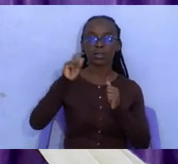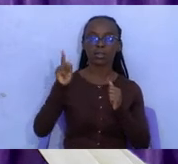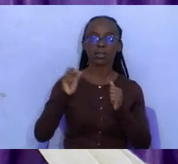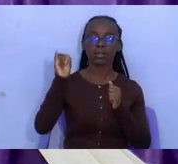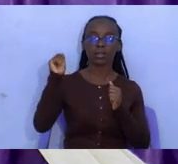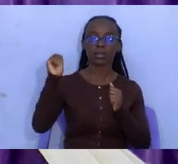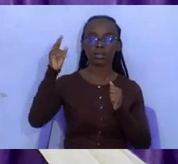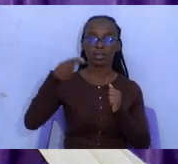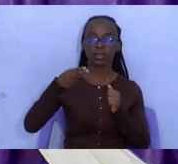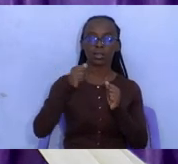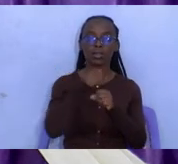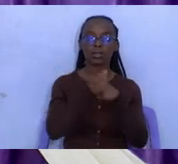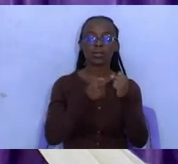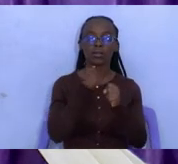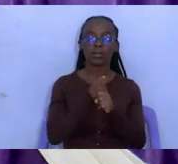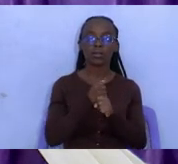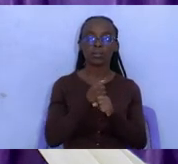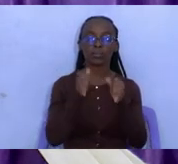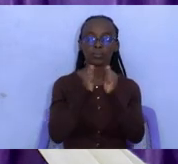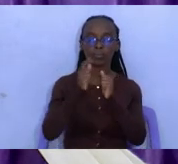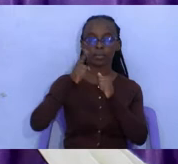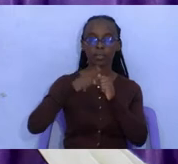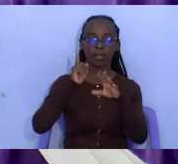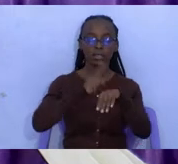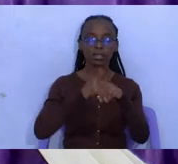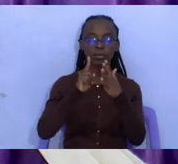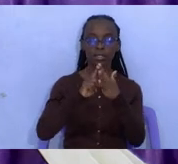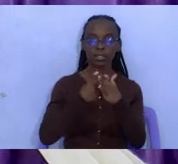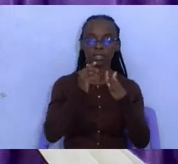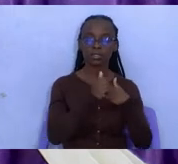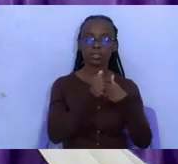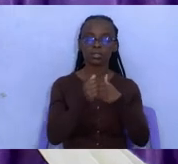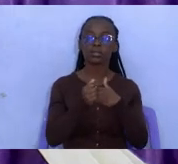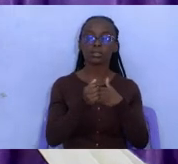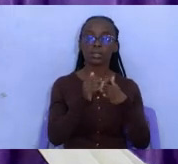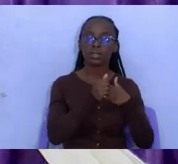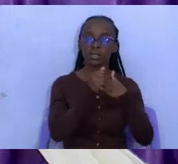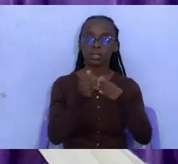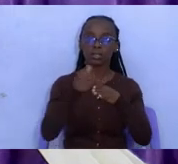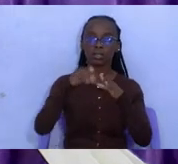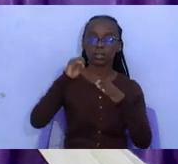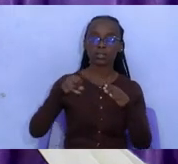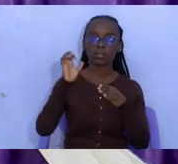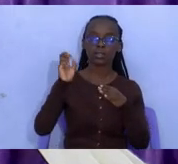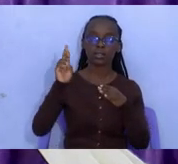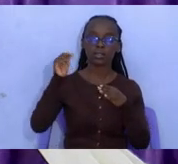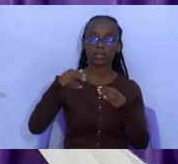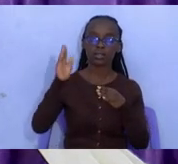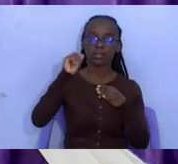wa miaka 16 alipoanza kutawala, akatawala huko Yerusalemu miaka